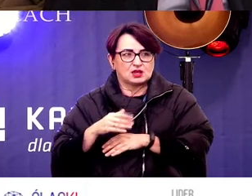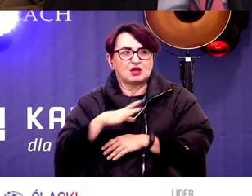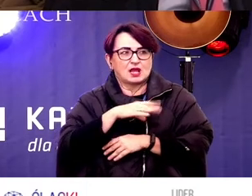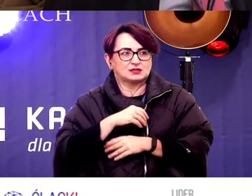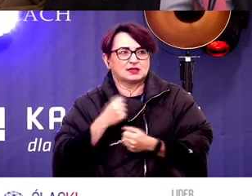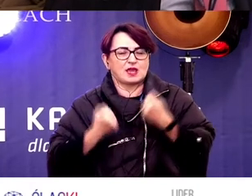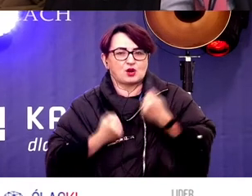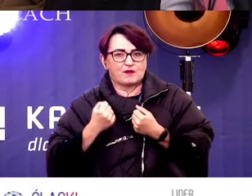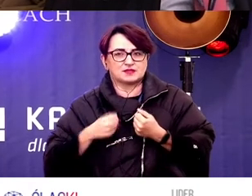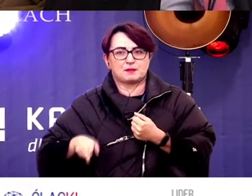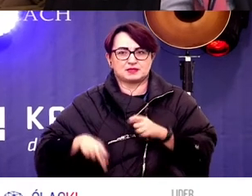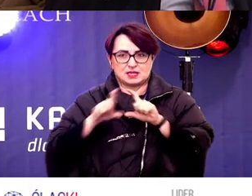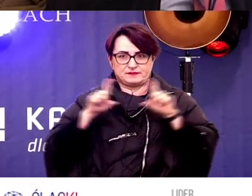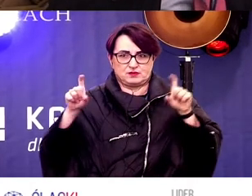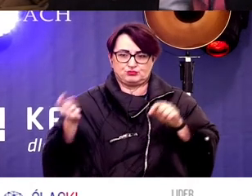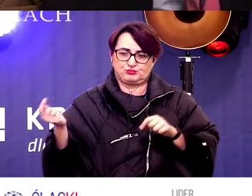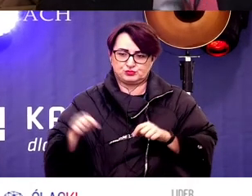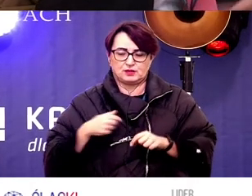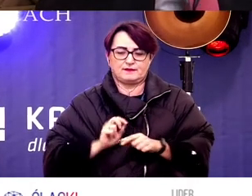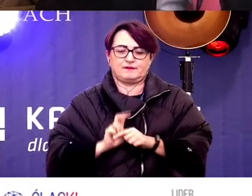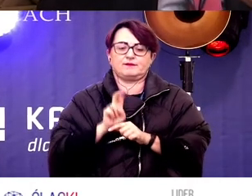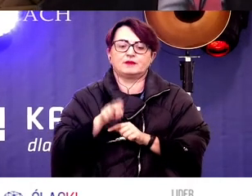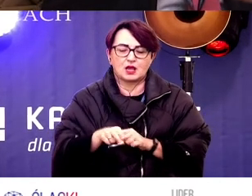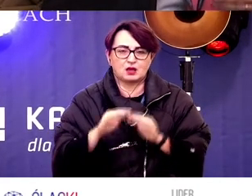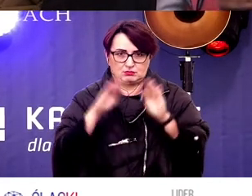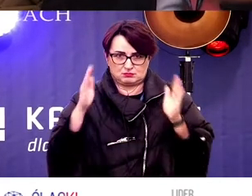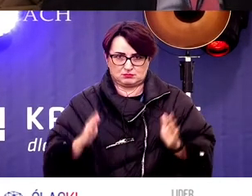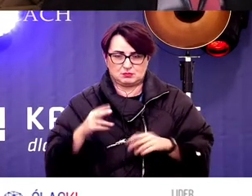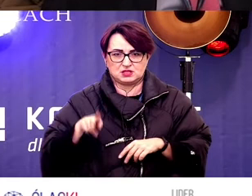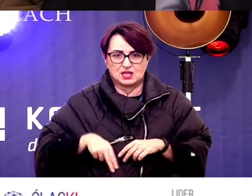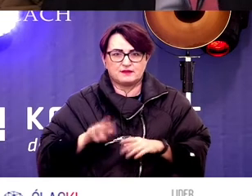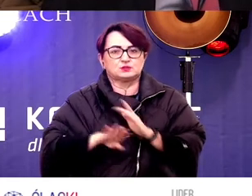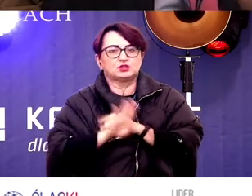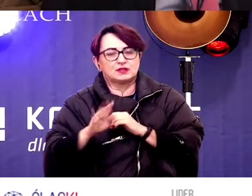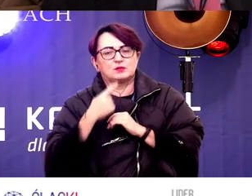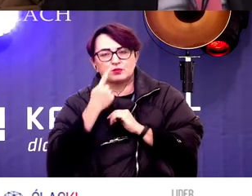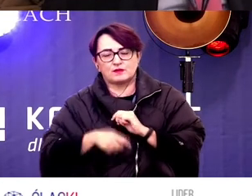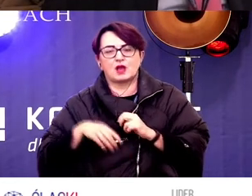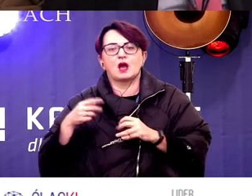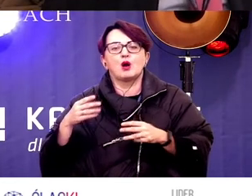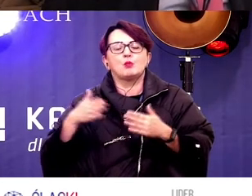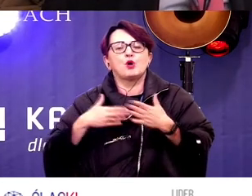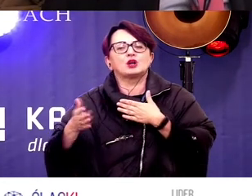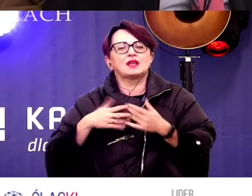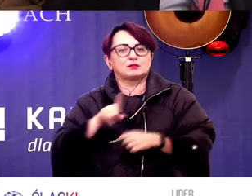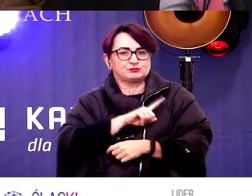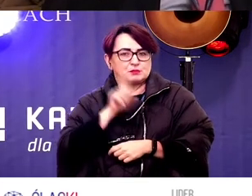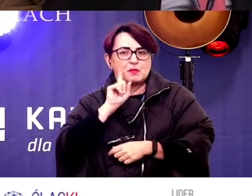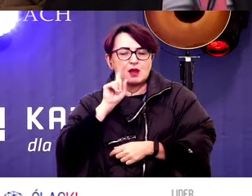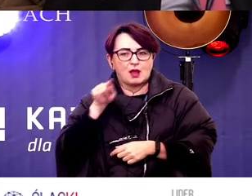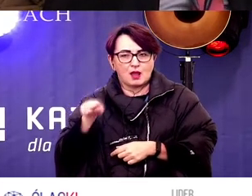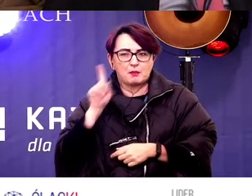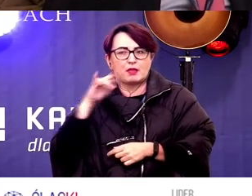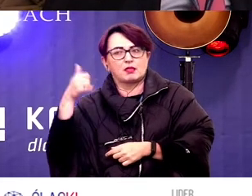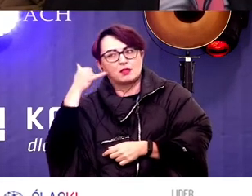ministerstwo. No i wchodzę do budynku ministerstwa, przedstawiam się, podchodzę do pana na portierni. On gdzieś